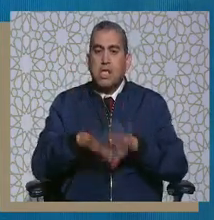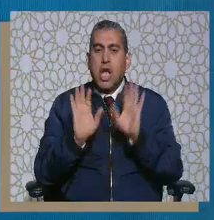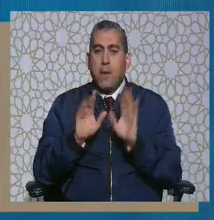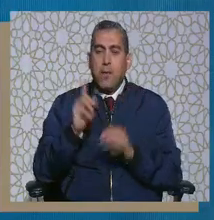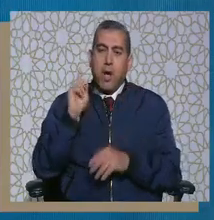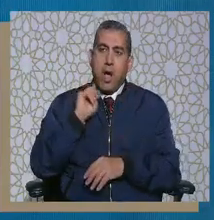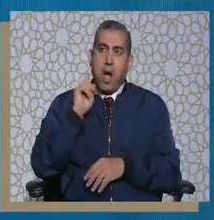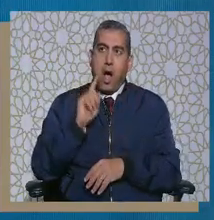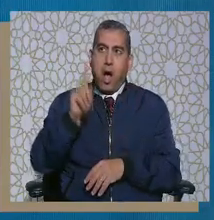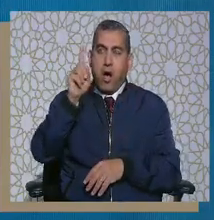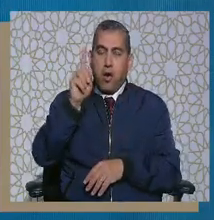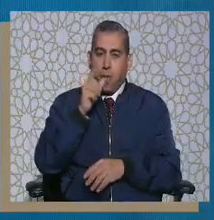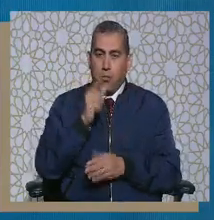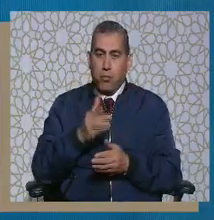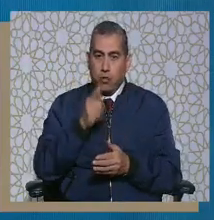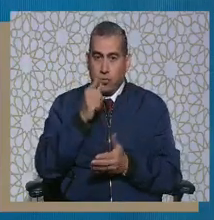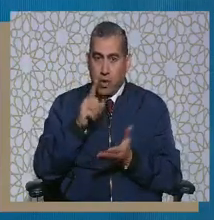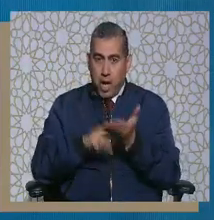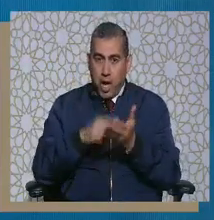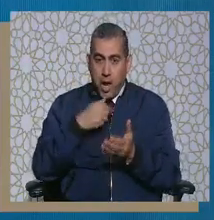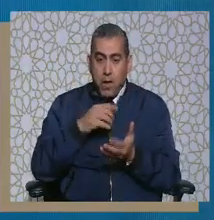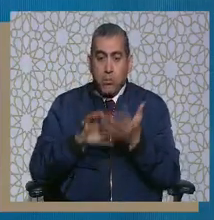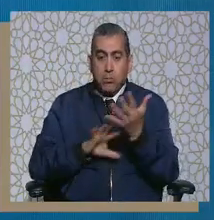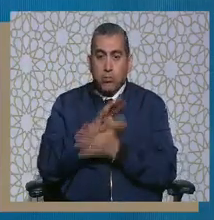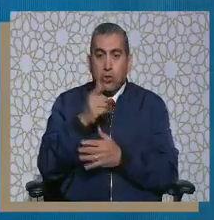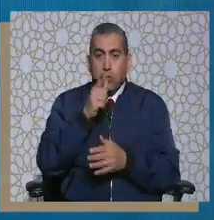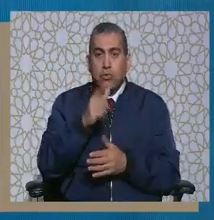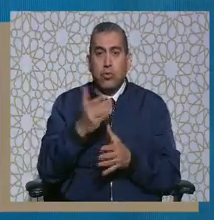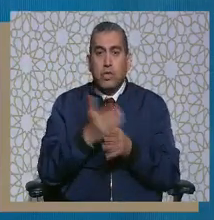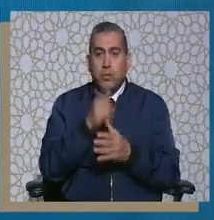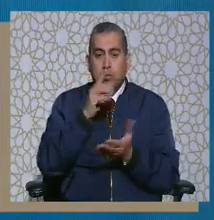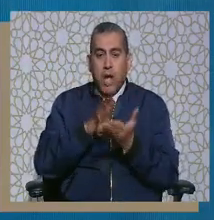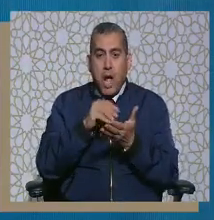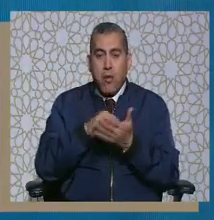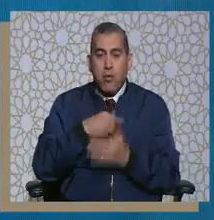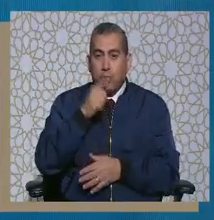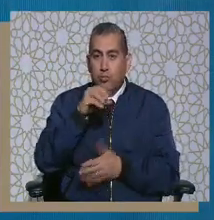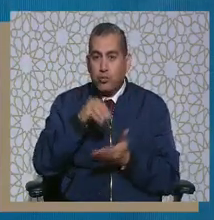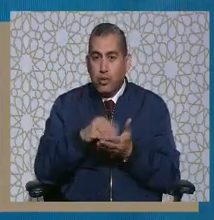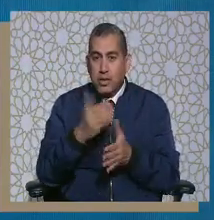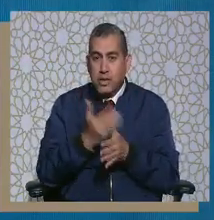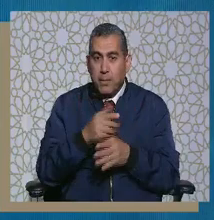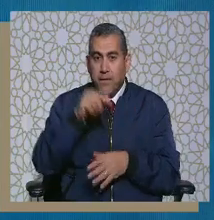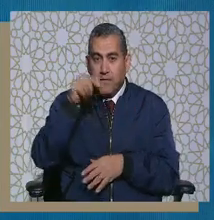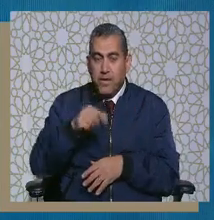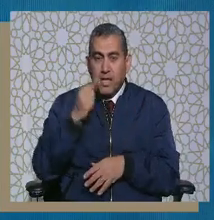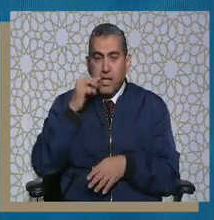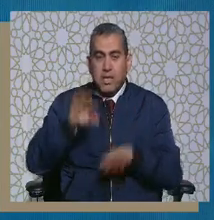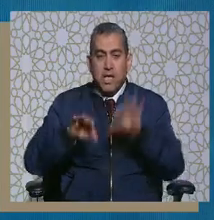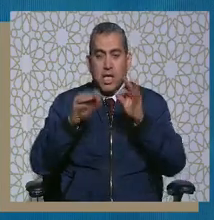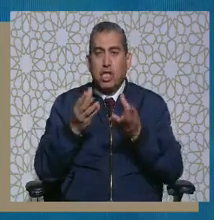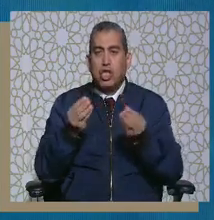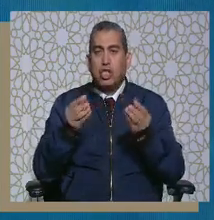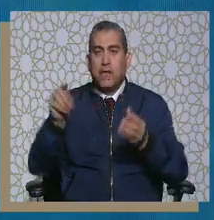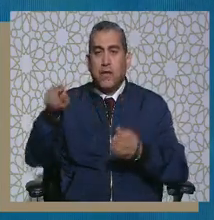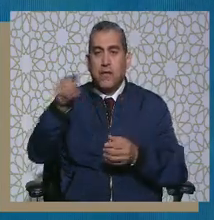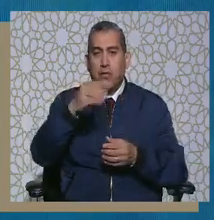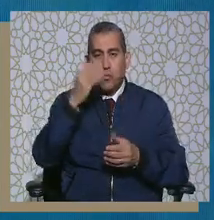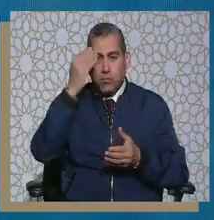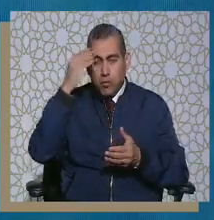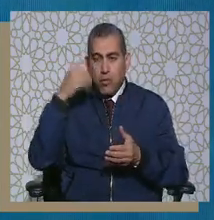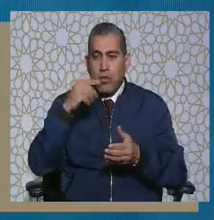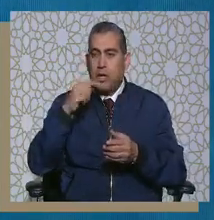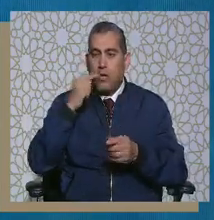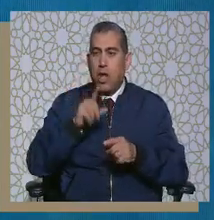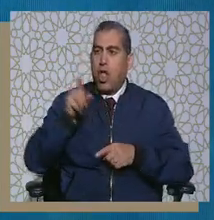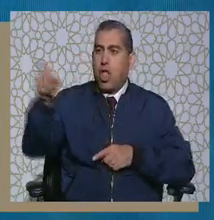والعياذ بالله بس انا مشكلتي ليه قلت الكلام المقدمه اللي قلتها لان في ناس كتيره جدا جدا بتتهم ناس كتيره